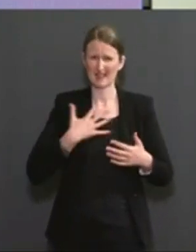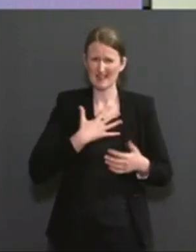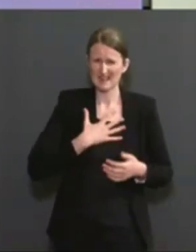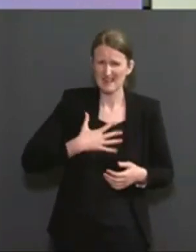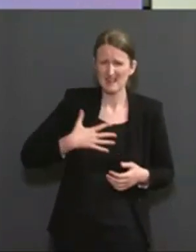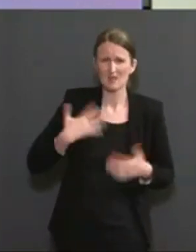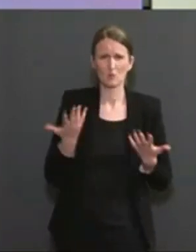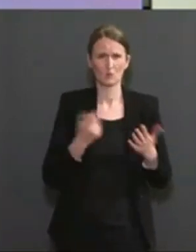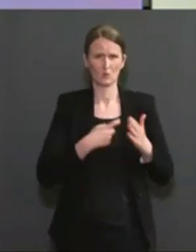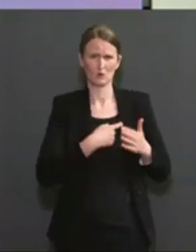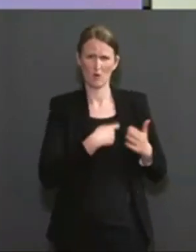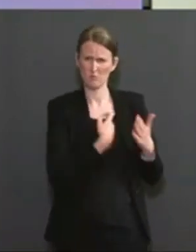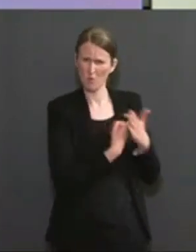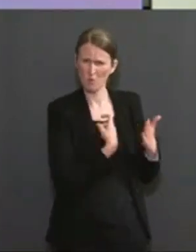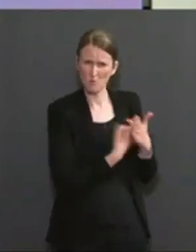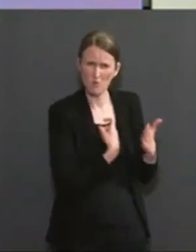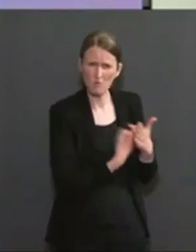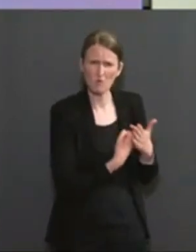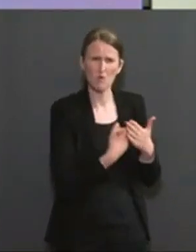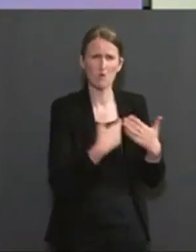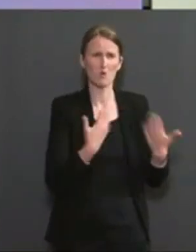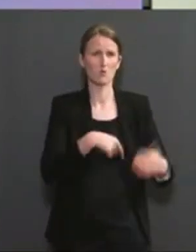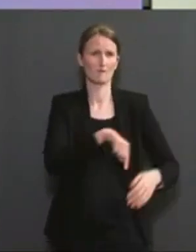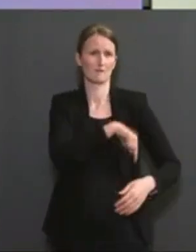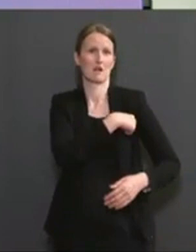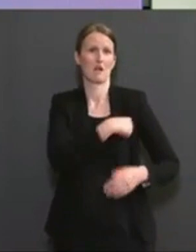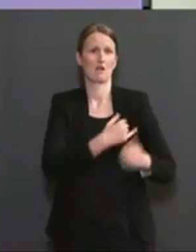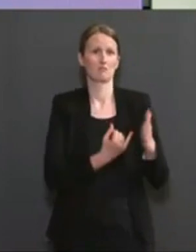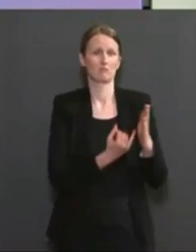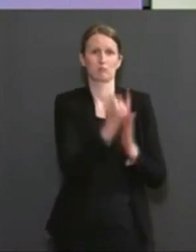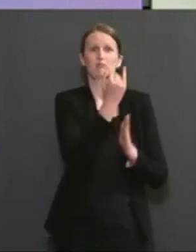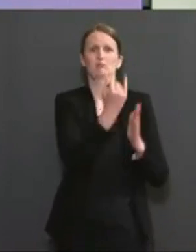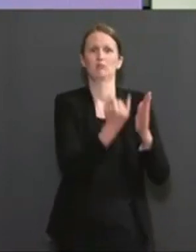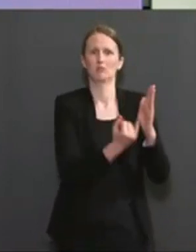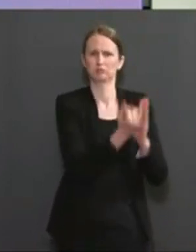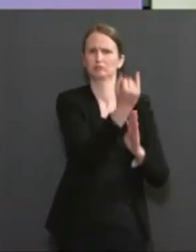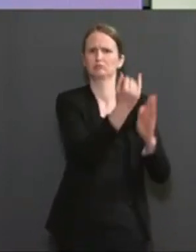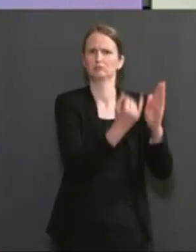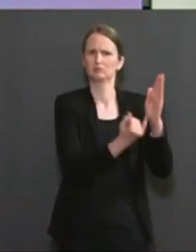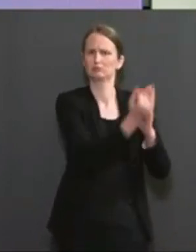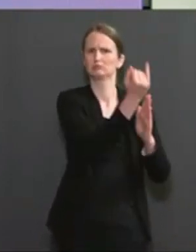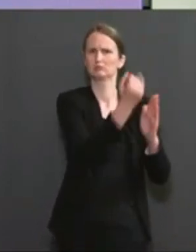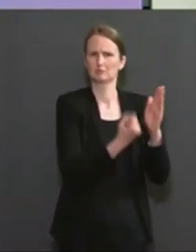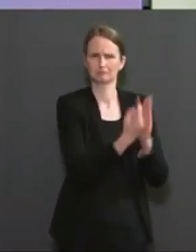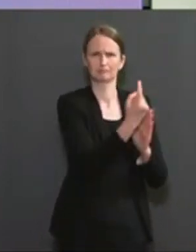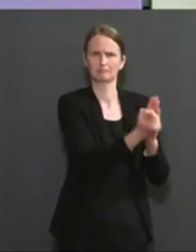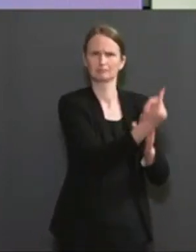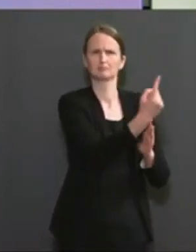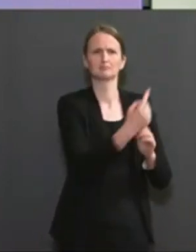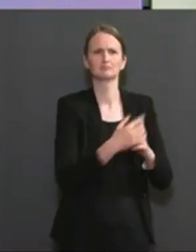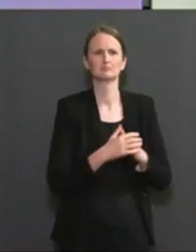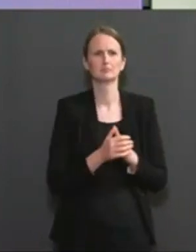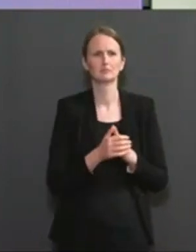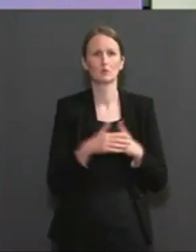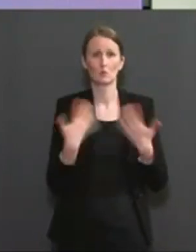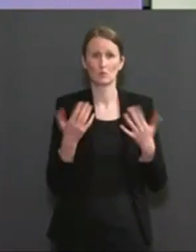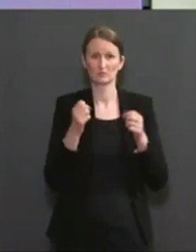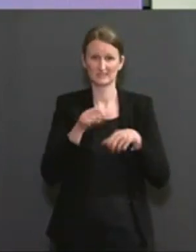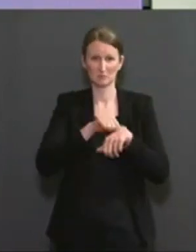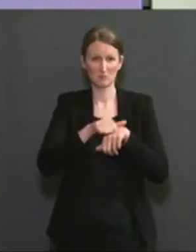cas peu important d'habitude, mais des petits pics de température. Et on peut avoir des manifestations cutanées de